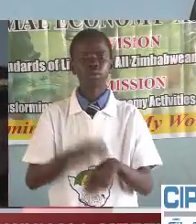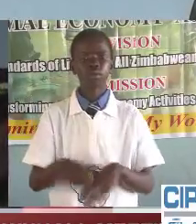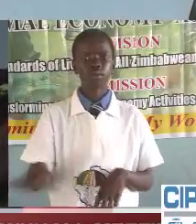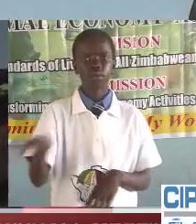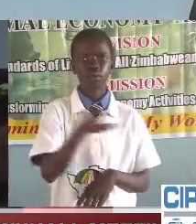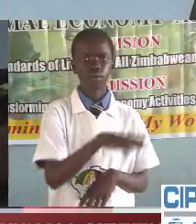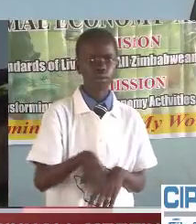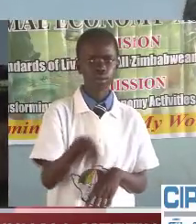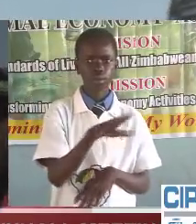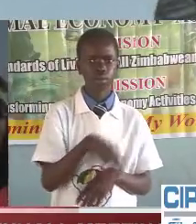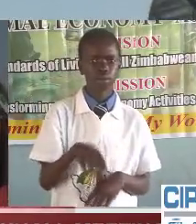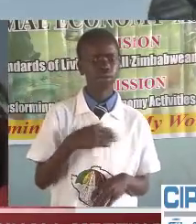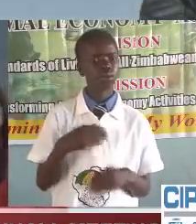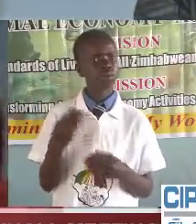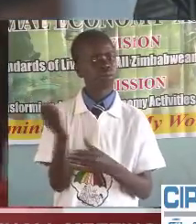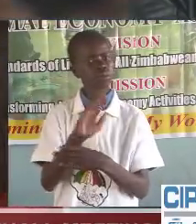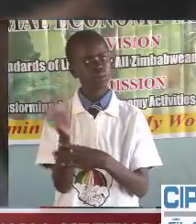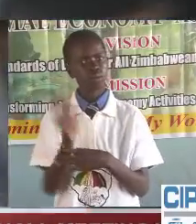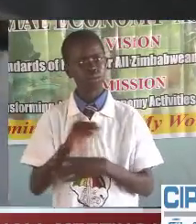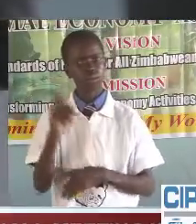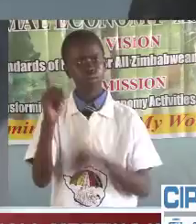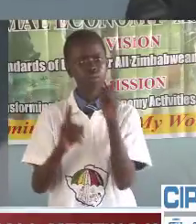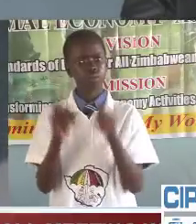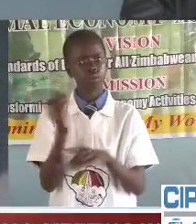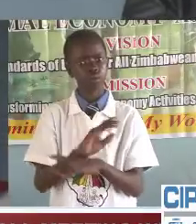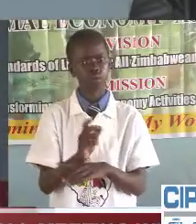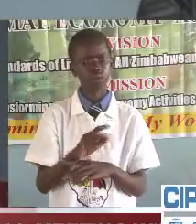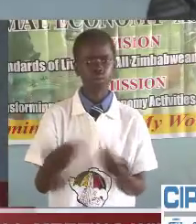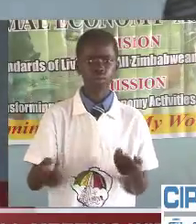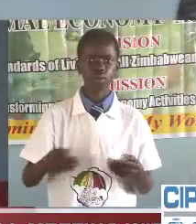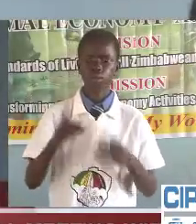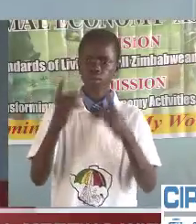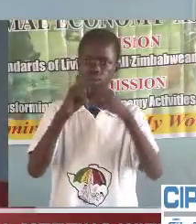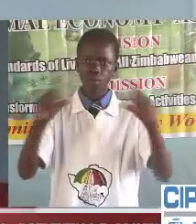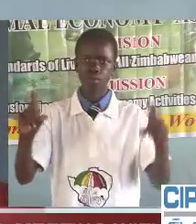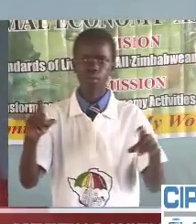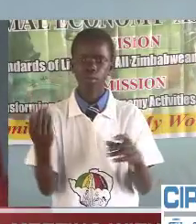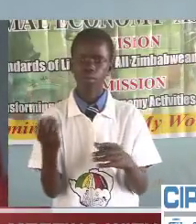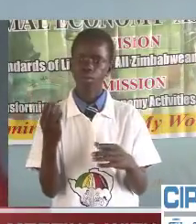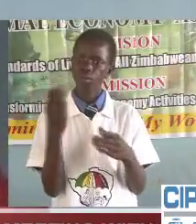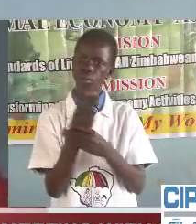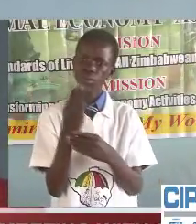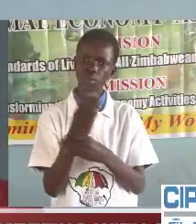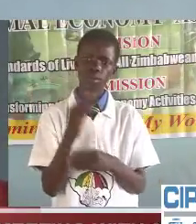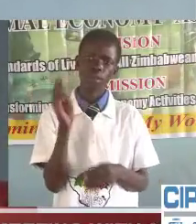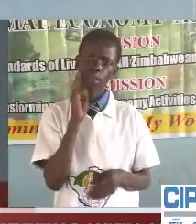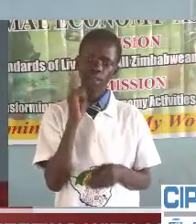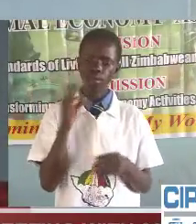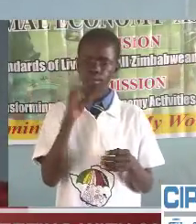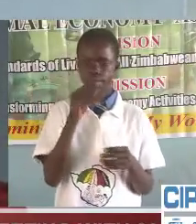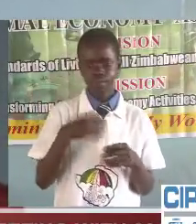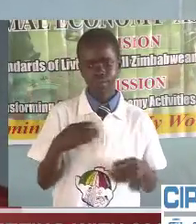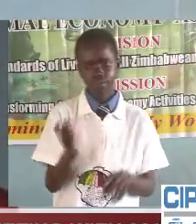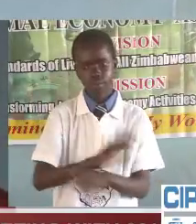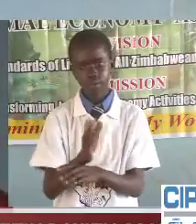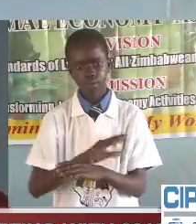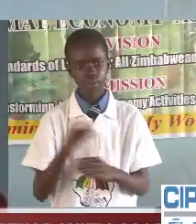tipiwepo kutengesera tigopiwa malaisensi. Zvokwadi nyika ina mari.